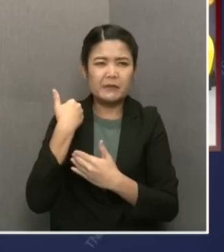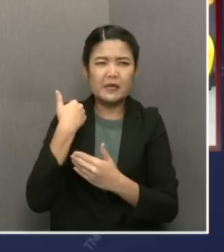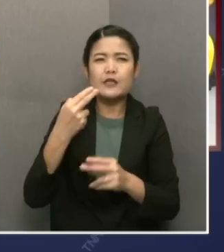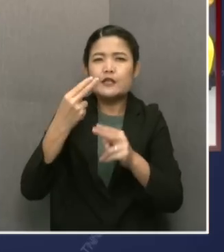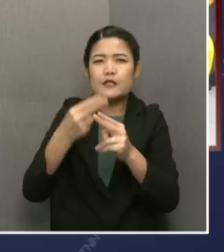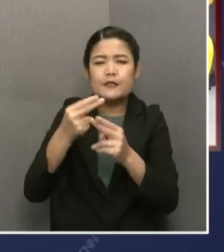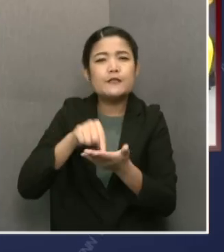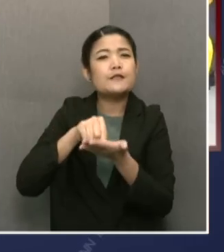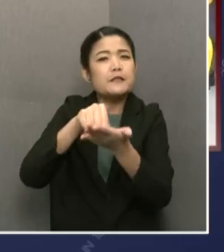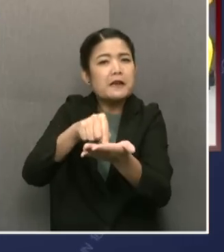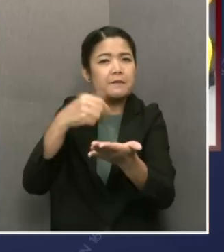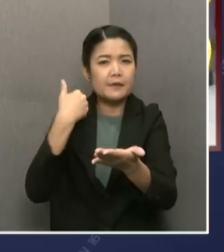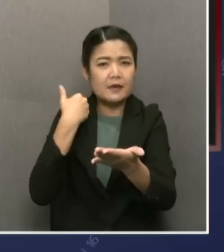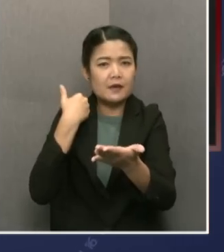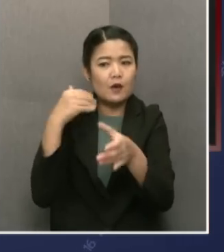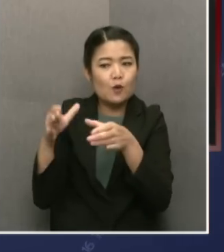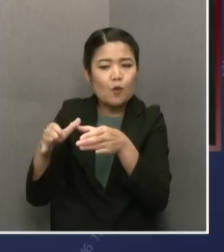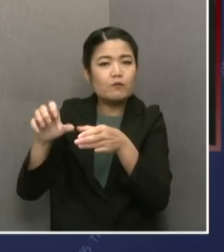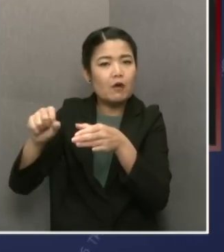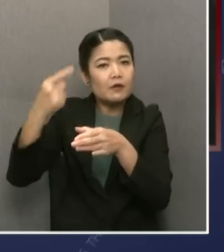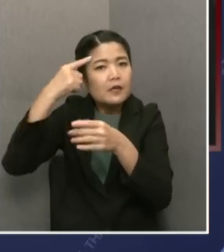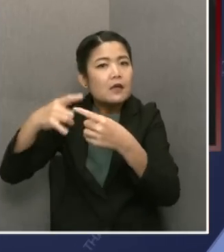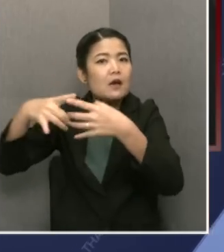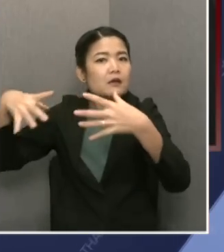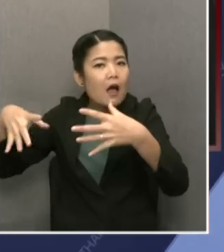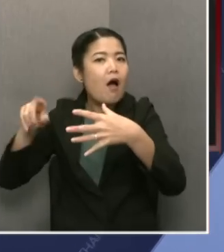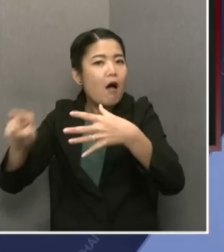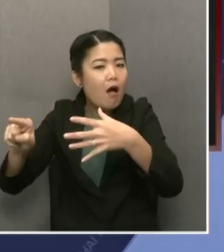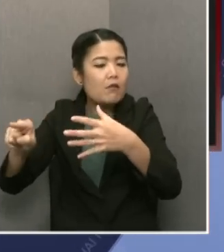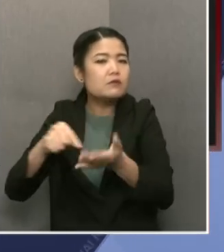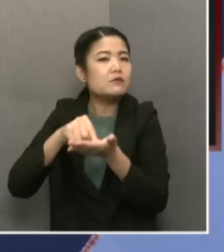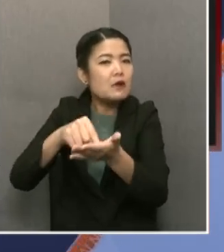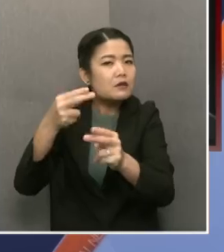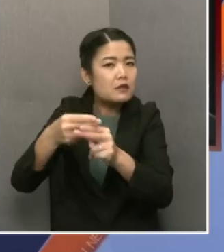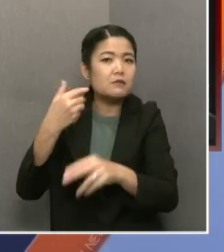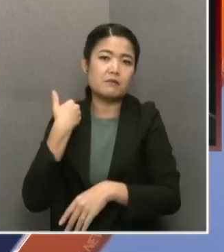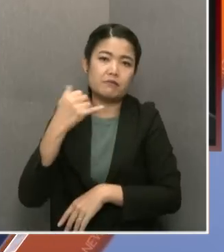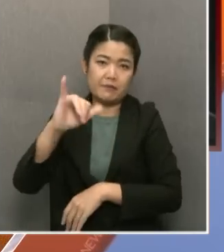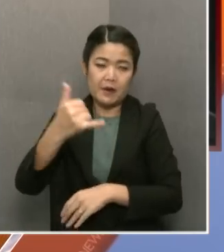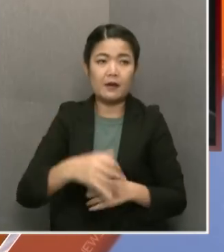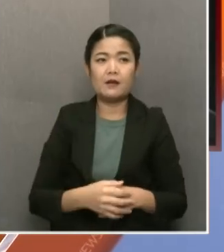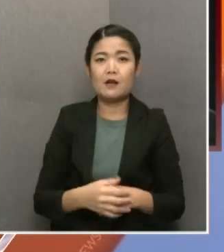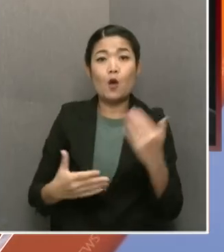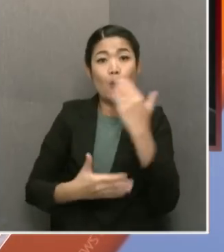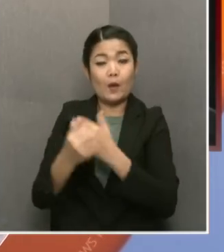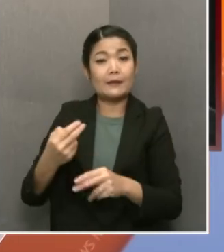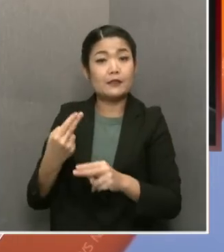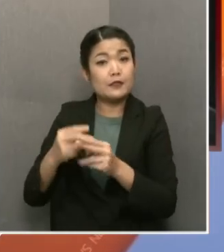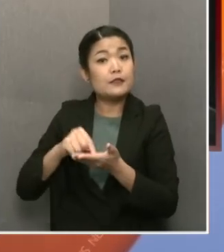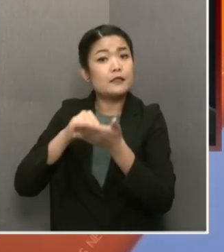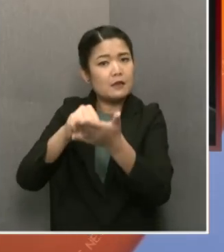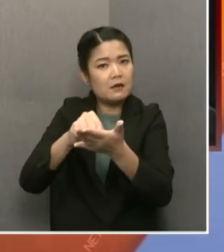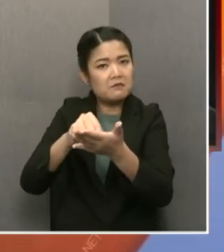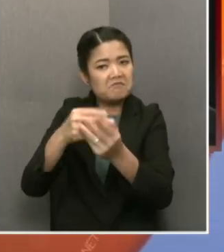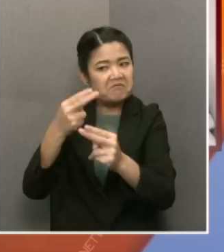ชื่อนะครับจากอีกขั้วหนึนะครับที่เป็นขั้วอำนาจเดิมแต่ว่าเสนอชื่อโดยที่มาเสนอข้ามขั้วเนี่ยมันก็เป็น